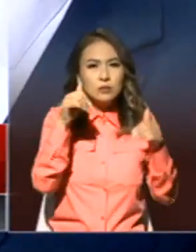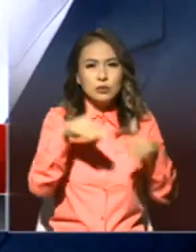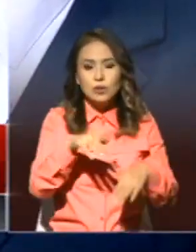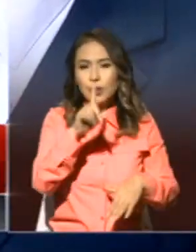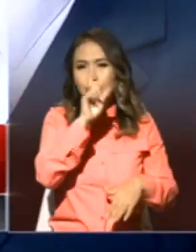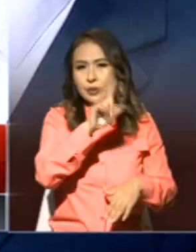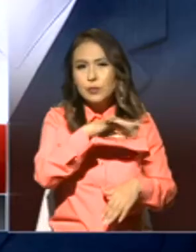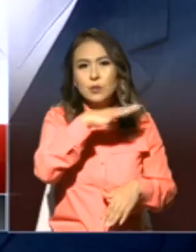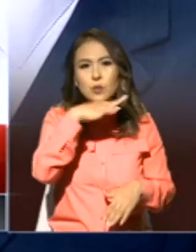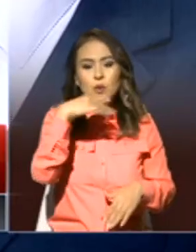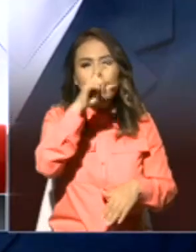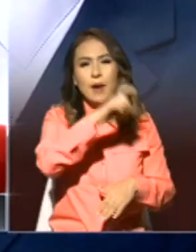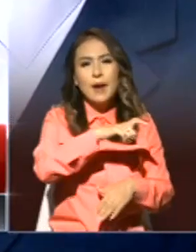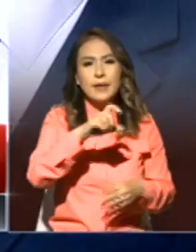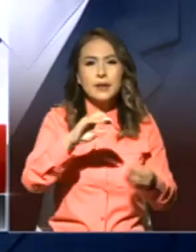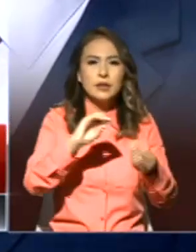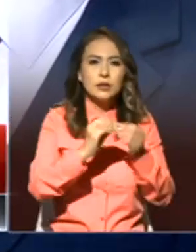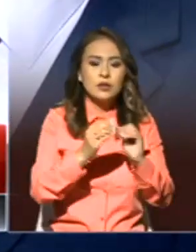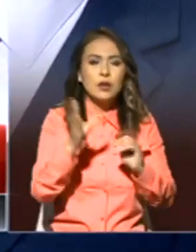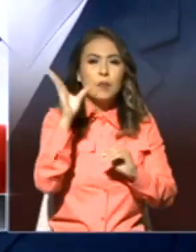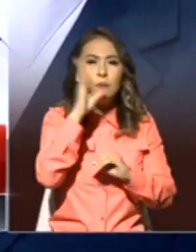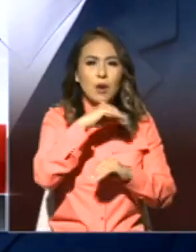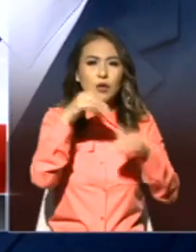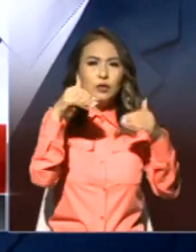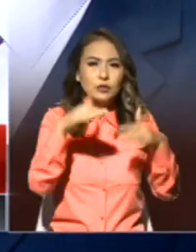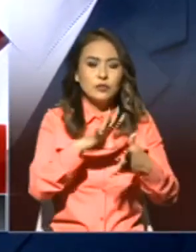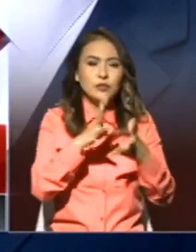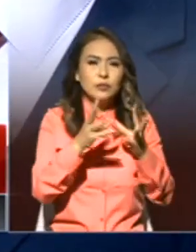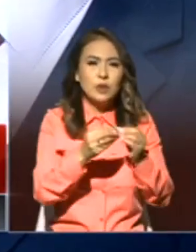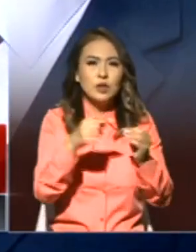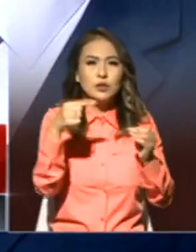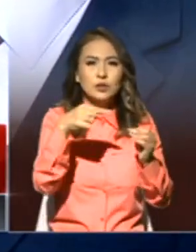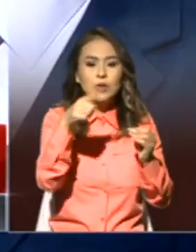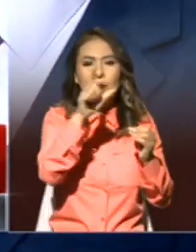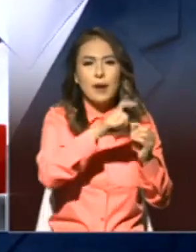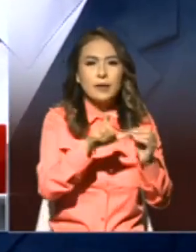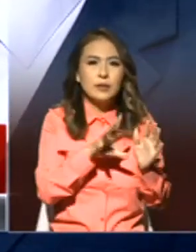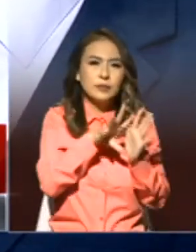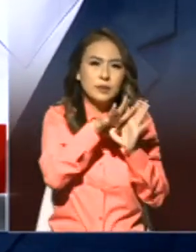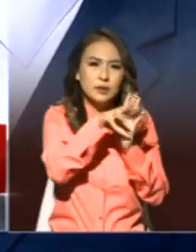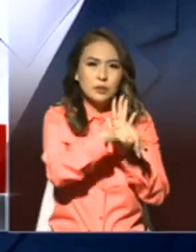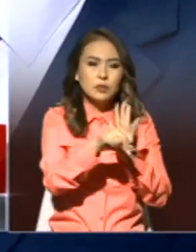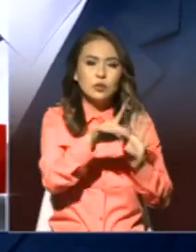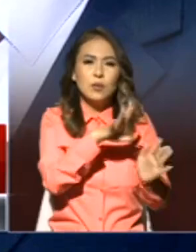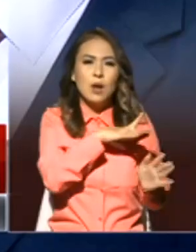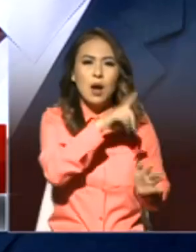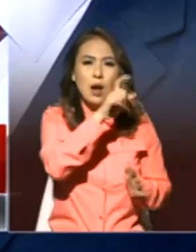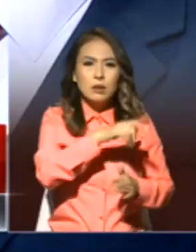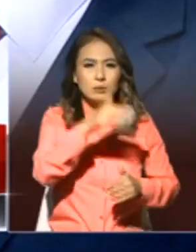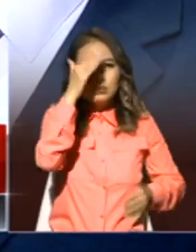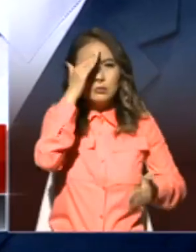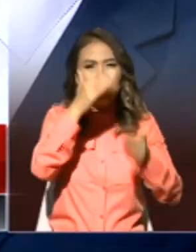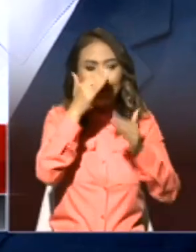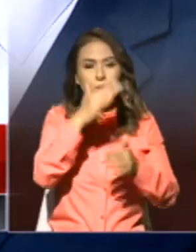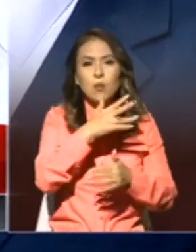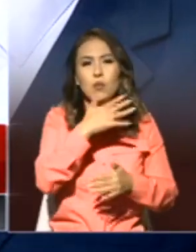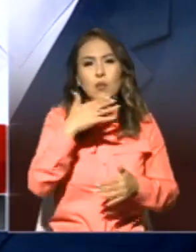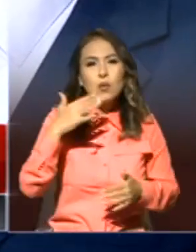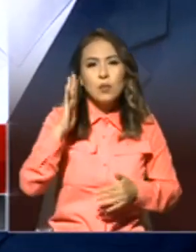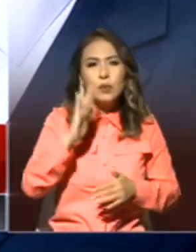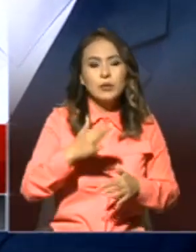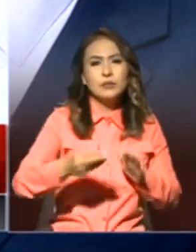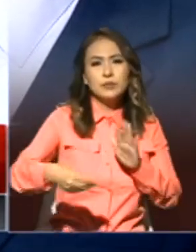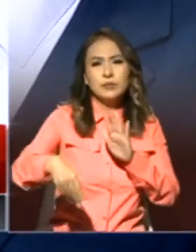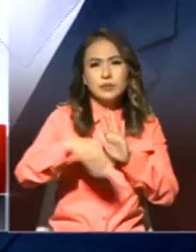Ол мыңдаған ғана жастың ғана мәселесін шешеді. Ал ол сол мың адамның тізіміне түсу үшін адамдар сыбайластықты сосын арттырады. Сыбайлас